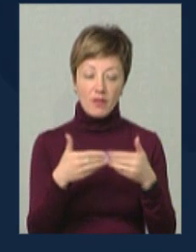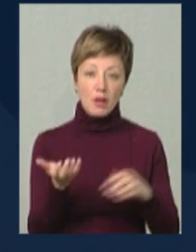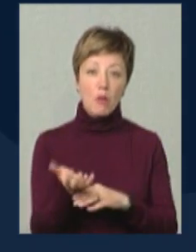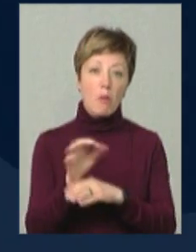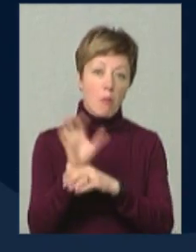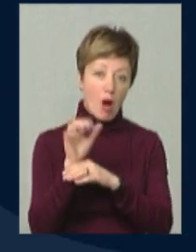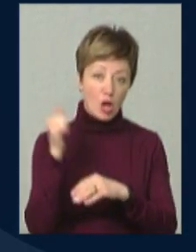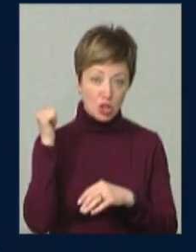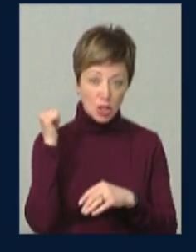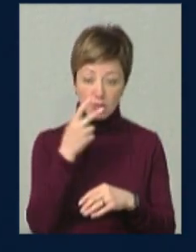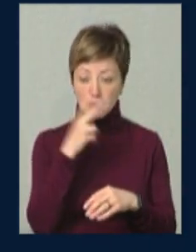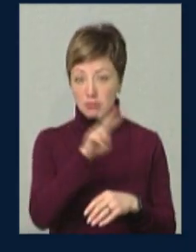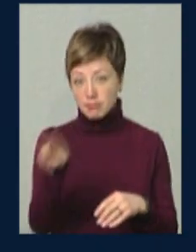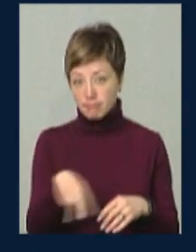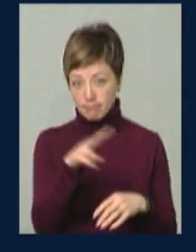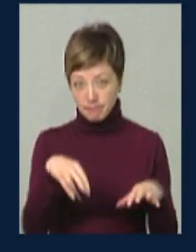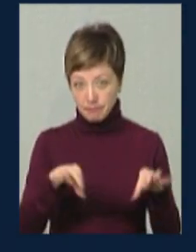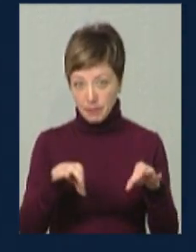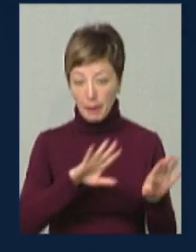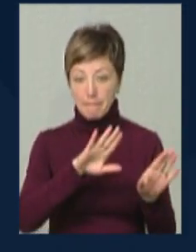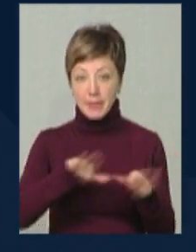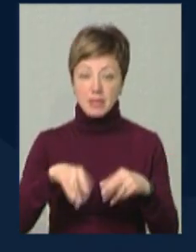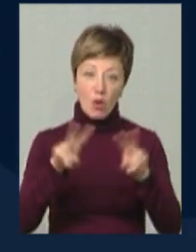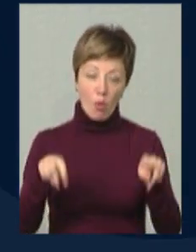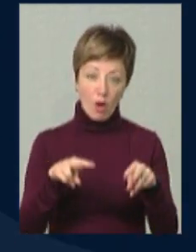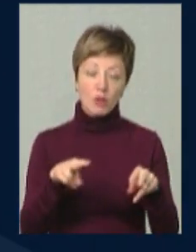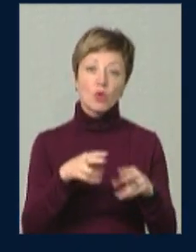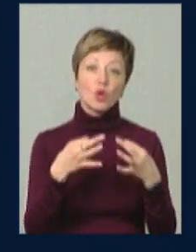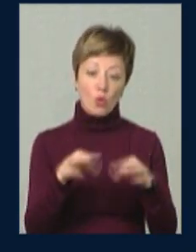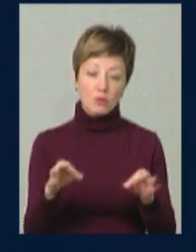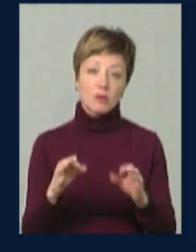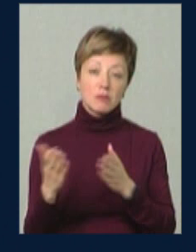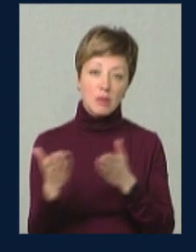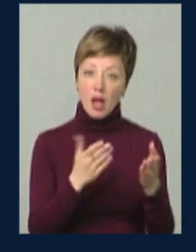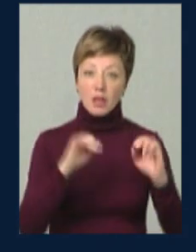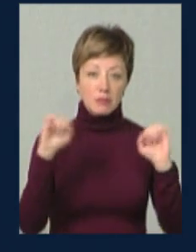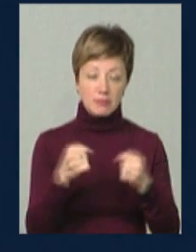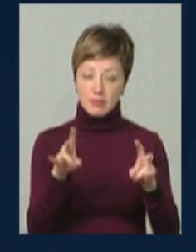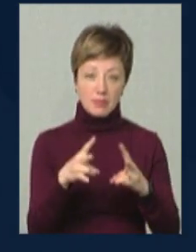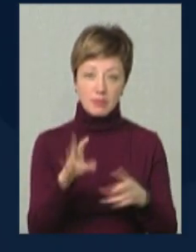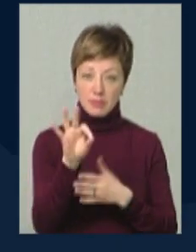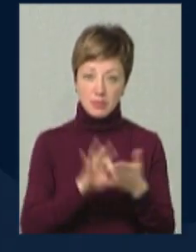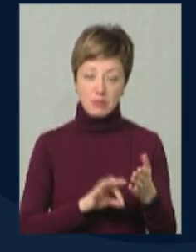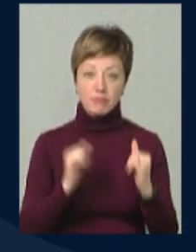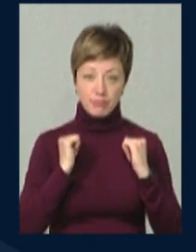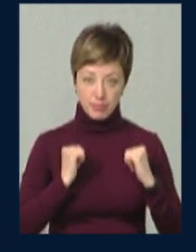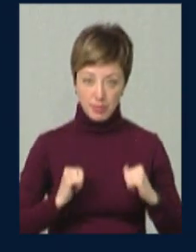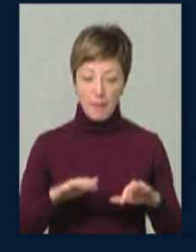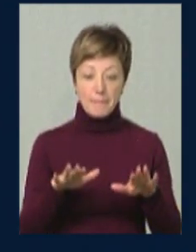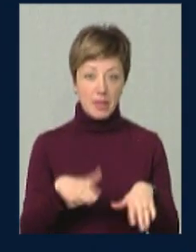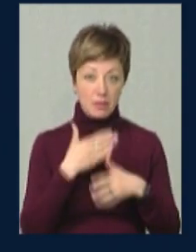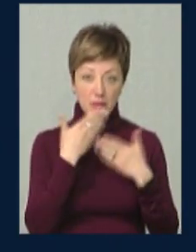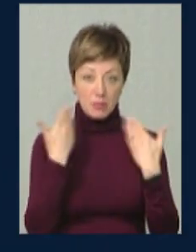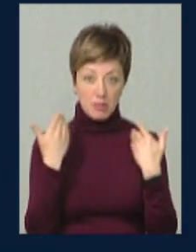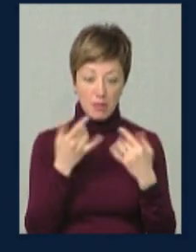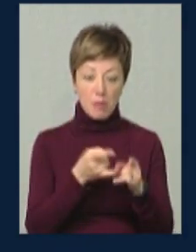багажник та оглянути салон автомобіля. Після огляду та дозволу продовжити рух не набирайте швидкість різко. У місці за відсутності